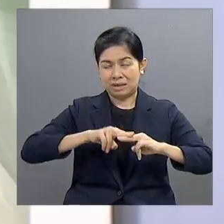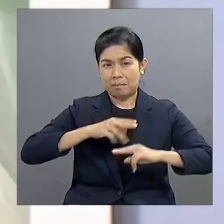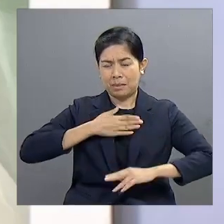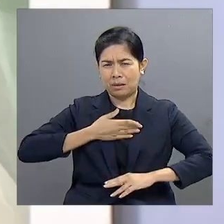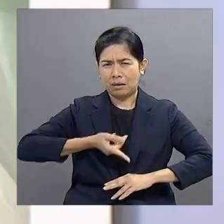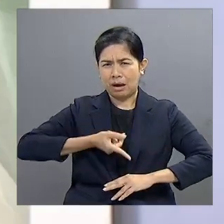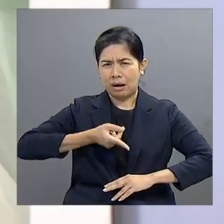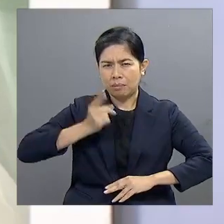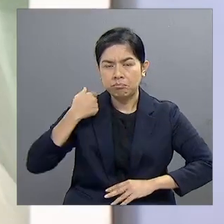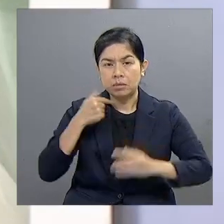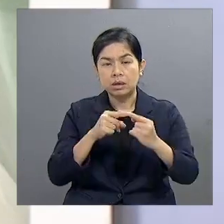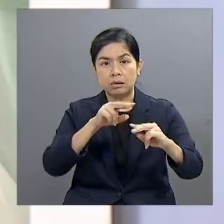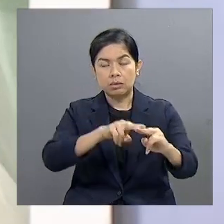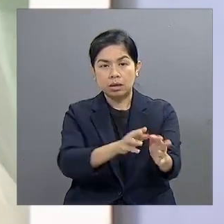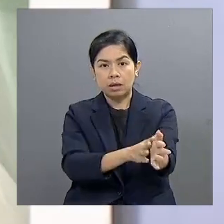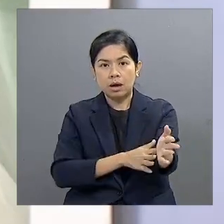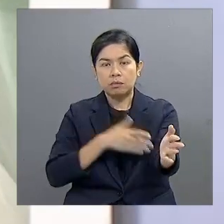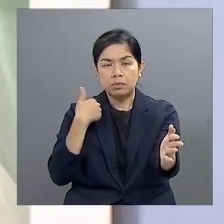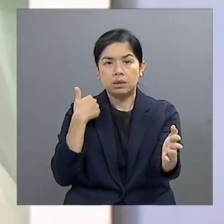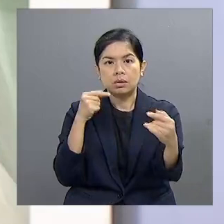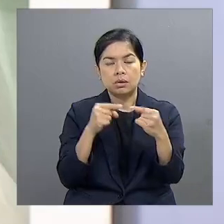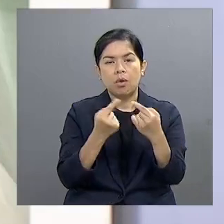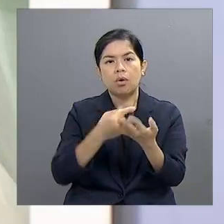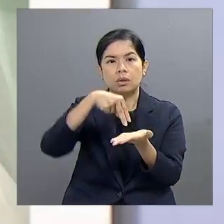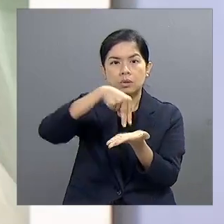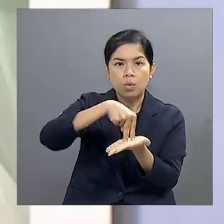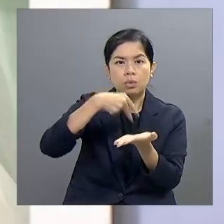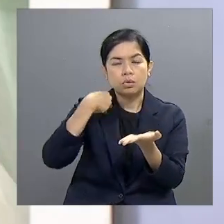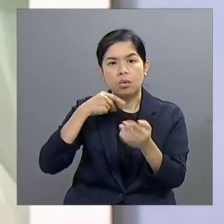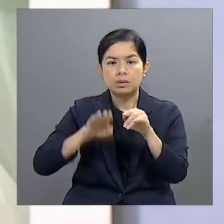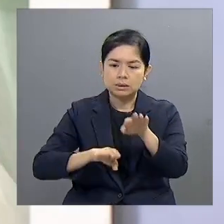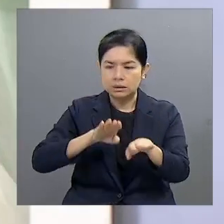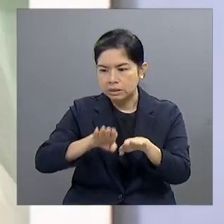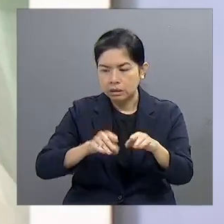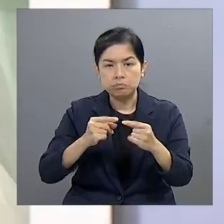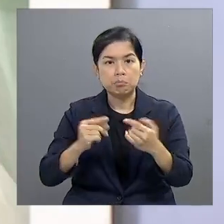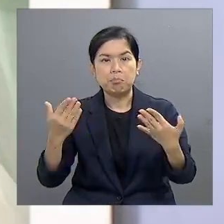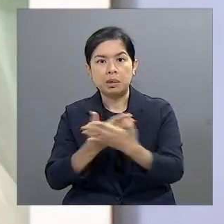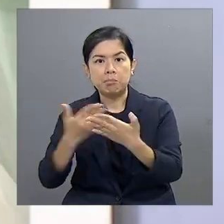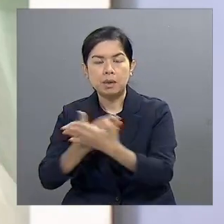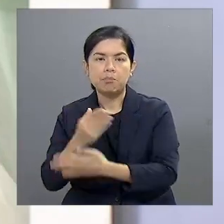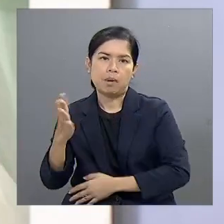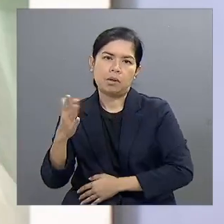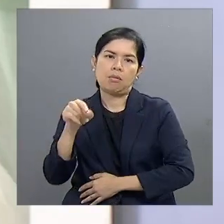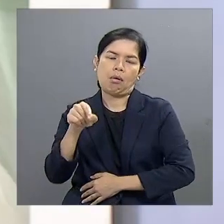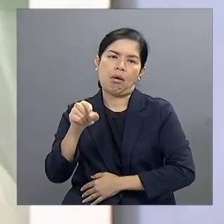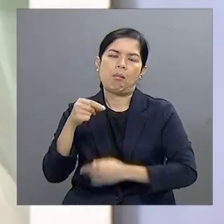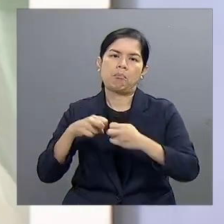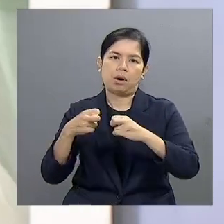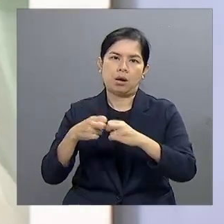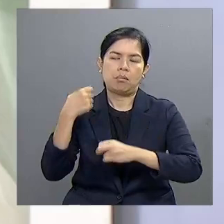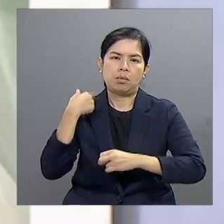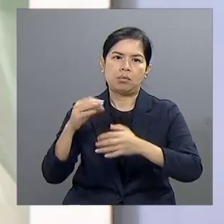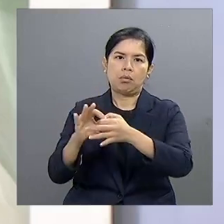การทำนะคะกิจกรรมอย่างอื่นไม่มีการลุกไปเดินเหินหรือว่าเคลื่อนไหวร่างกายเลยแต่พฤติกรรมเหล่านี้เนี่ยมันส่งผลในการเสี่ยงการ